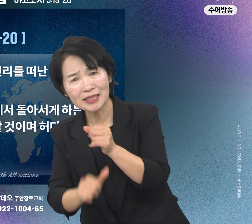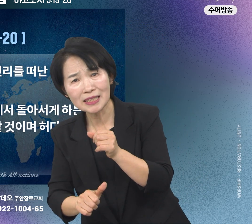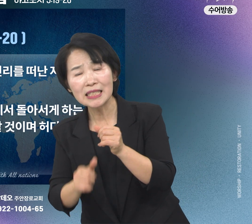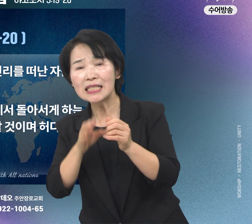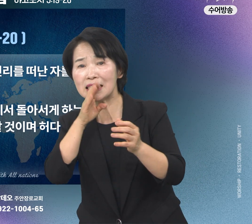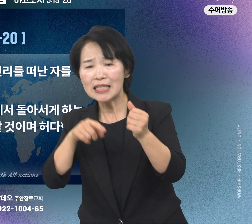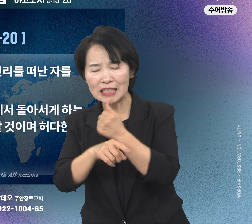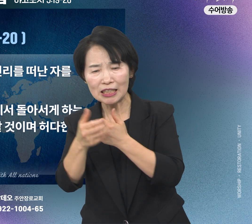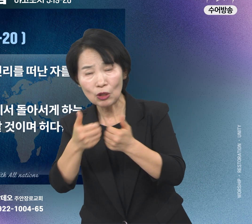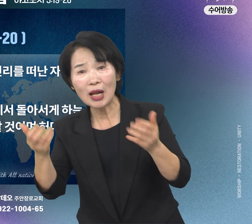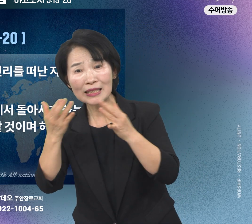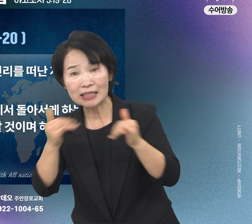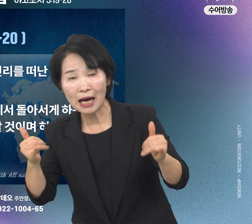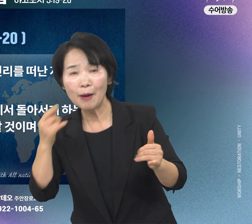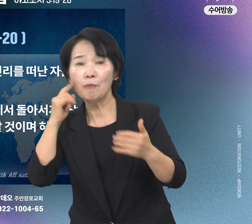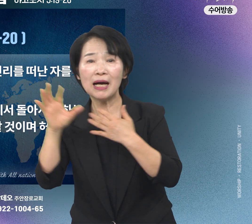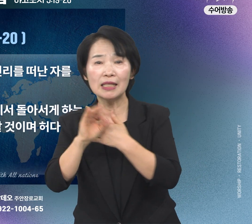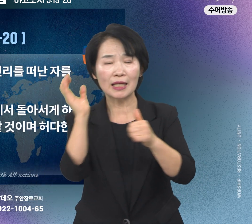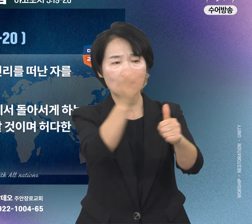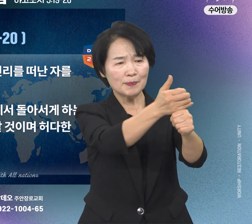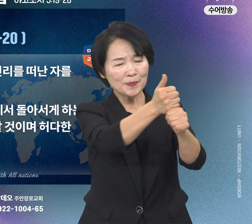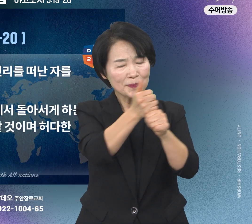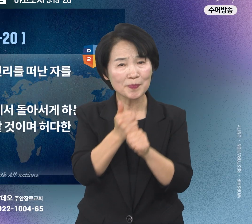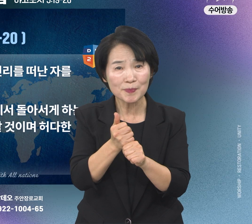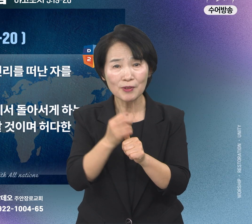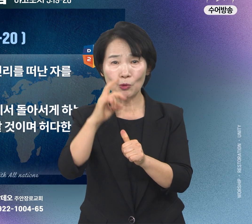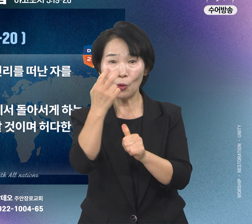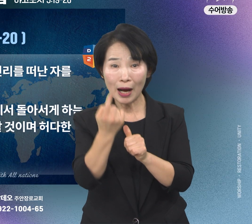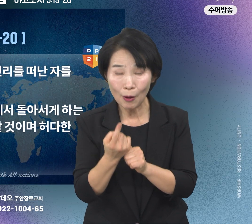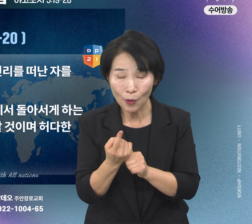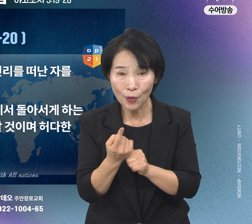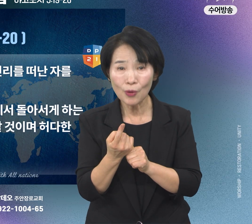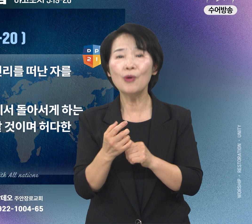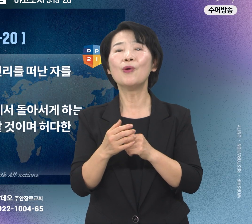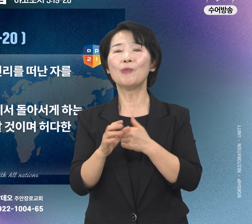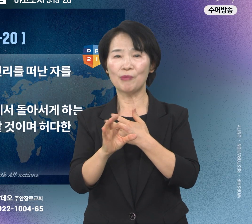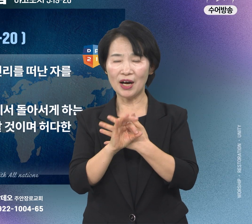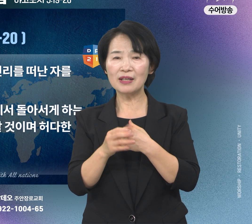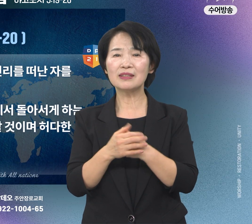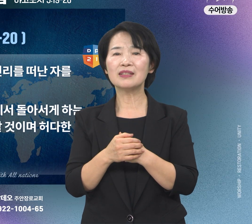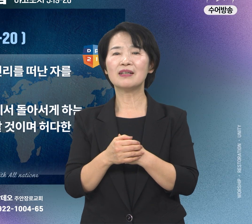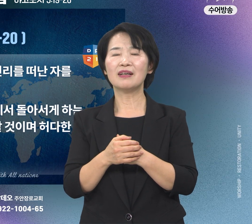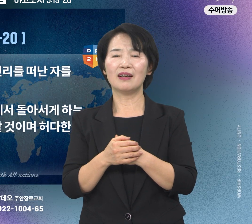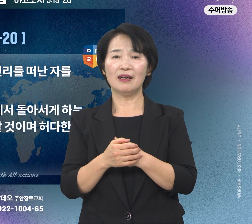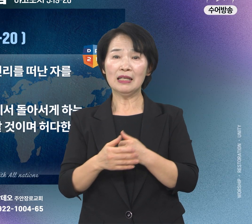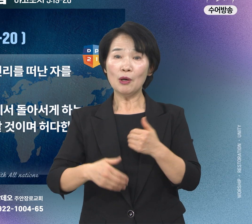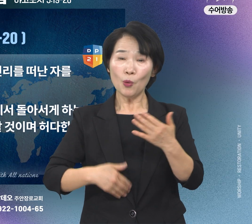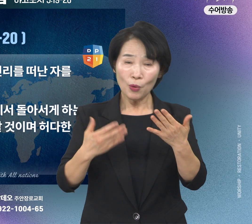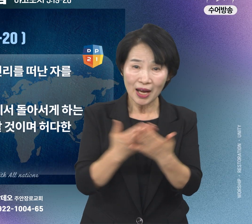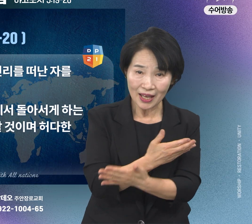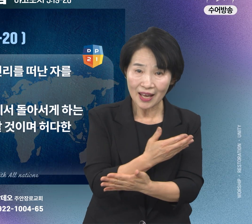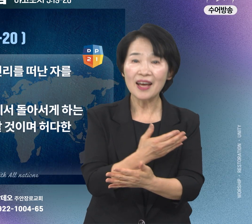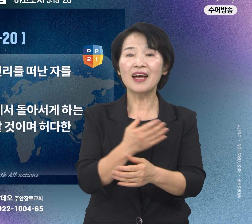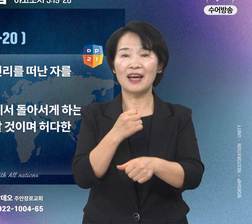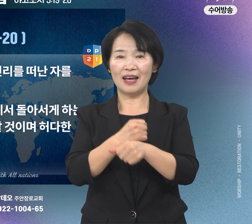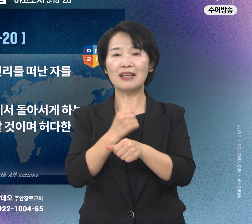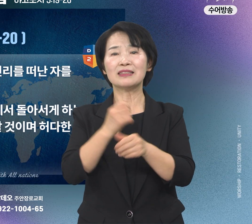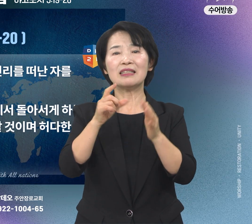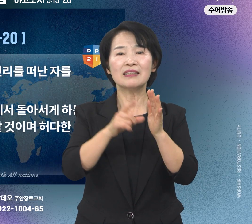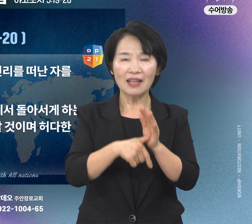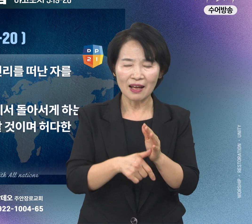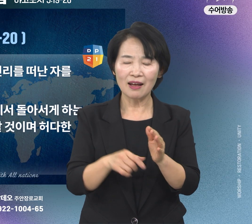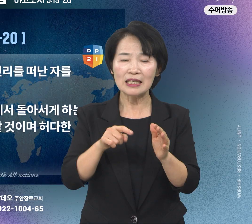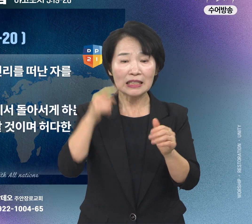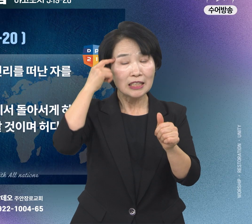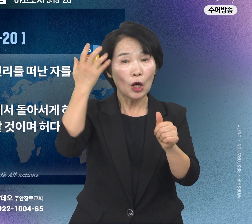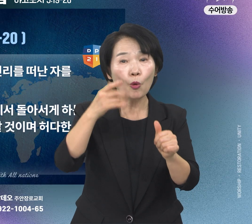누가 돌아서게 하면 너희가 할 것은 죄인의 미혹된 길에서 돌아서게 하는 자가 그의 영혼을 사망에서 구원할